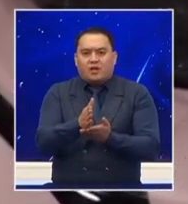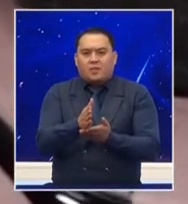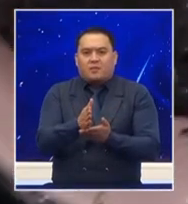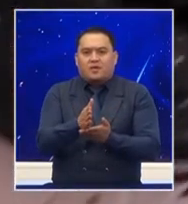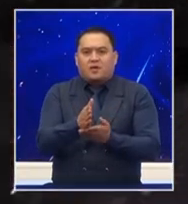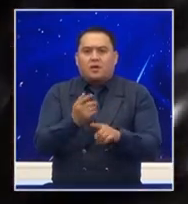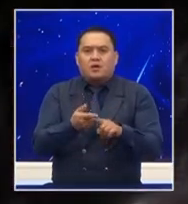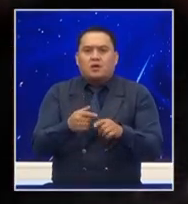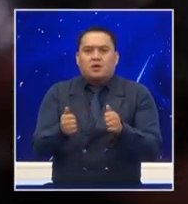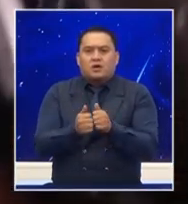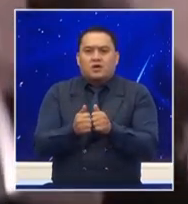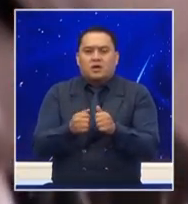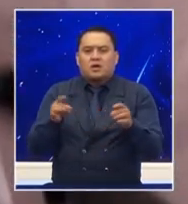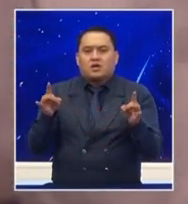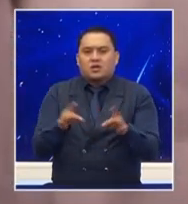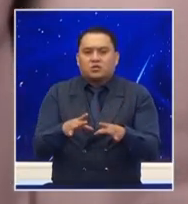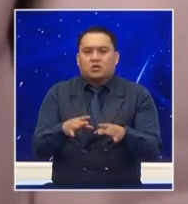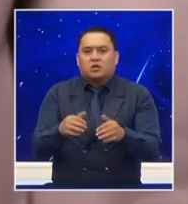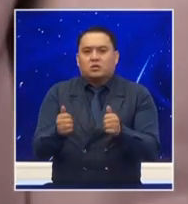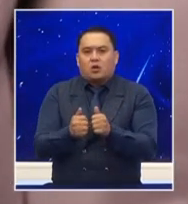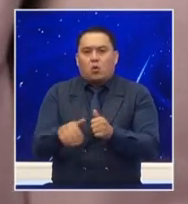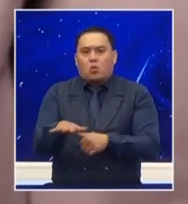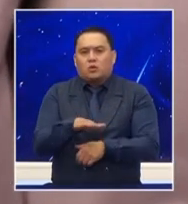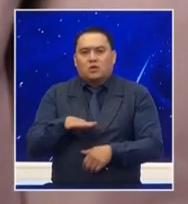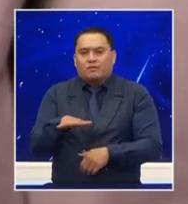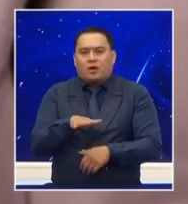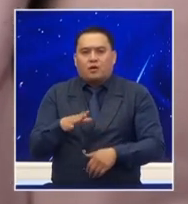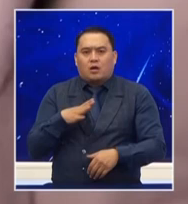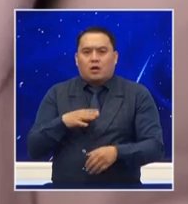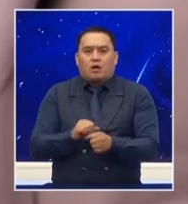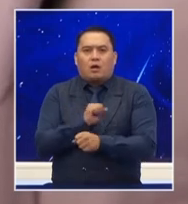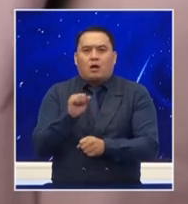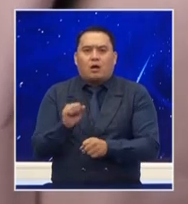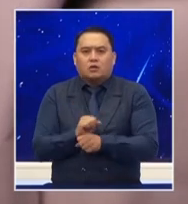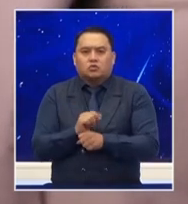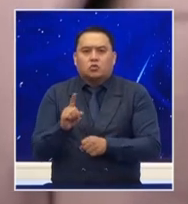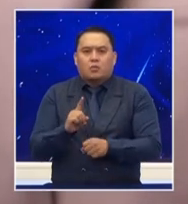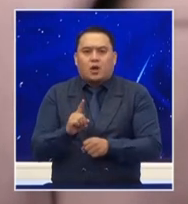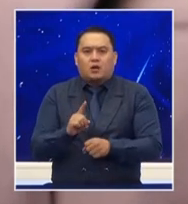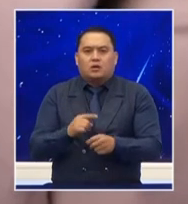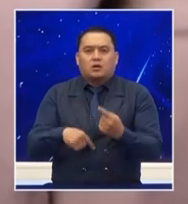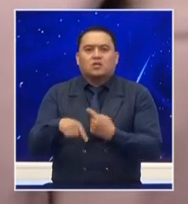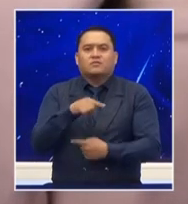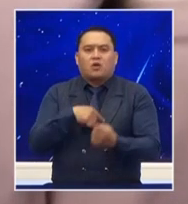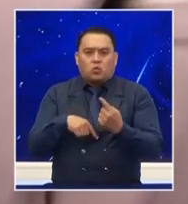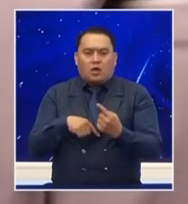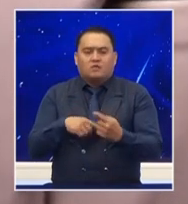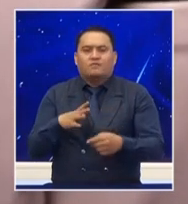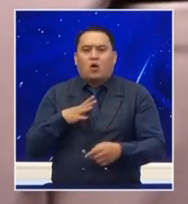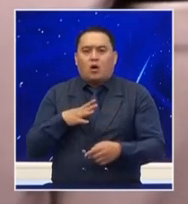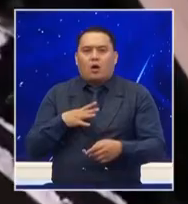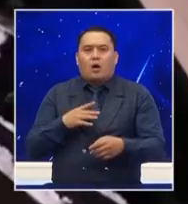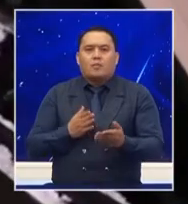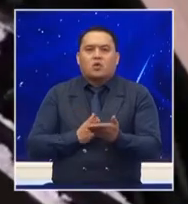западном направлении. Возле ресторана у дороги оба транспортных средства остановились, чтобы совершить разворот. В это время в